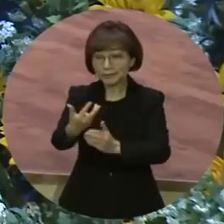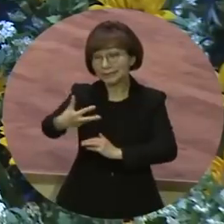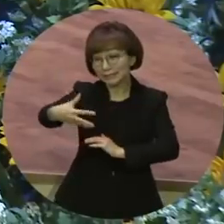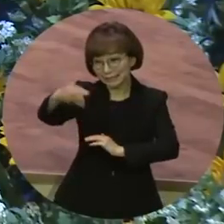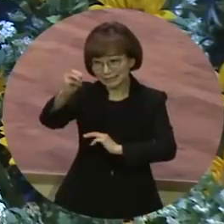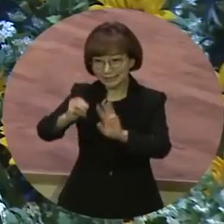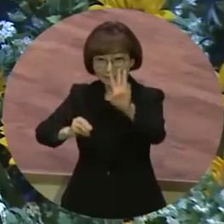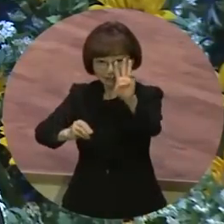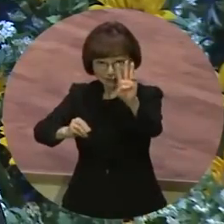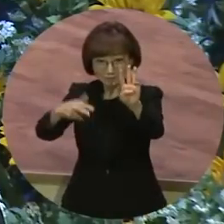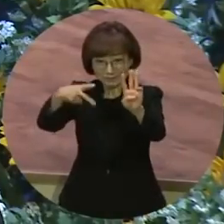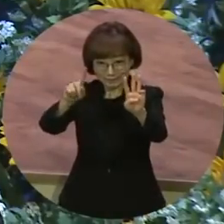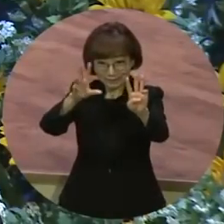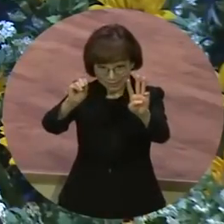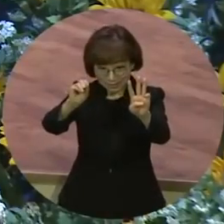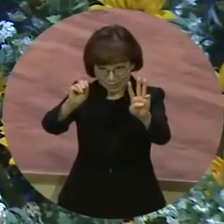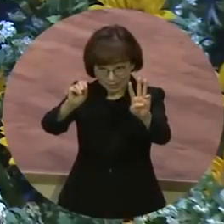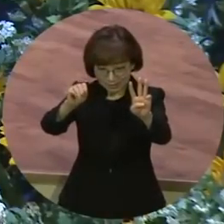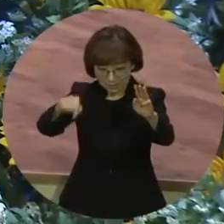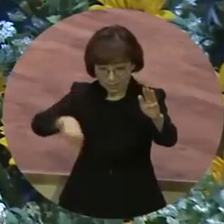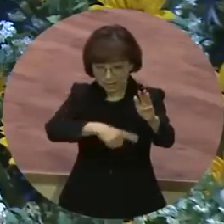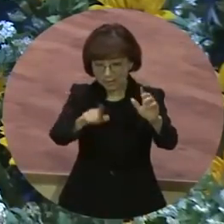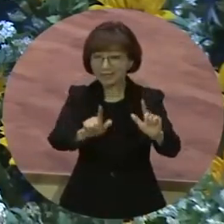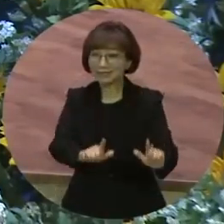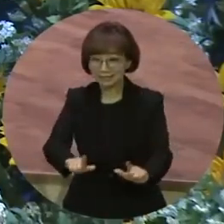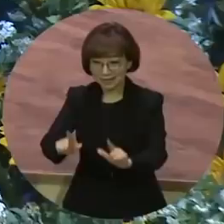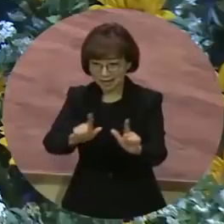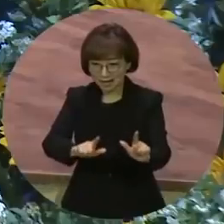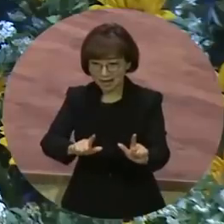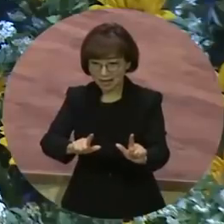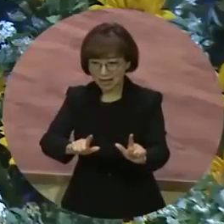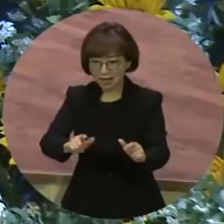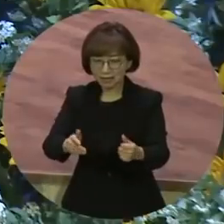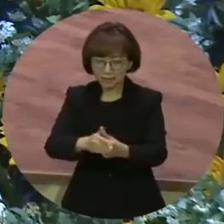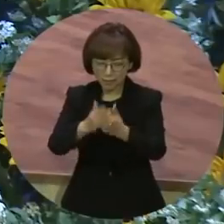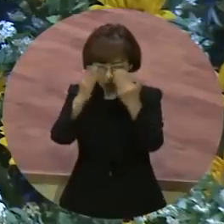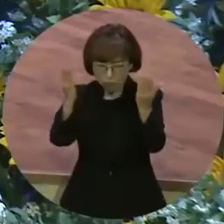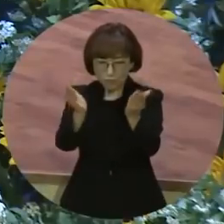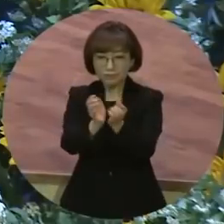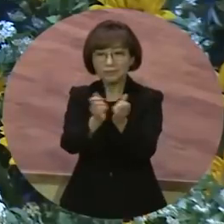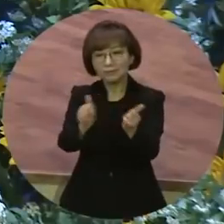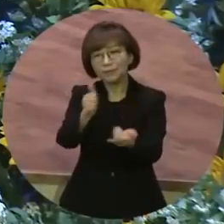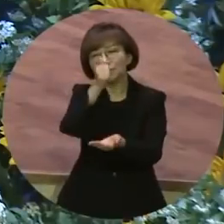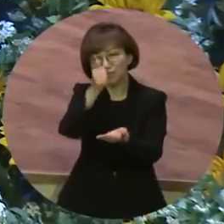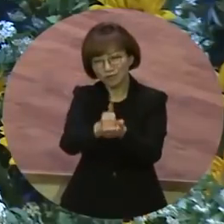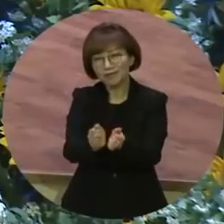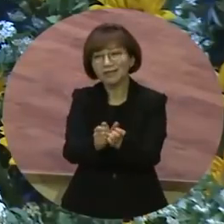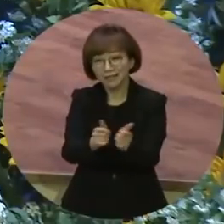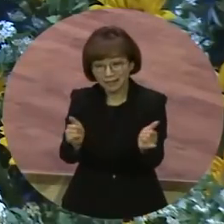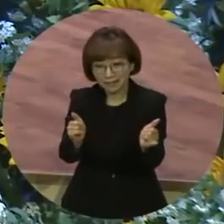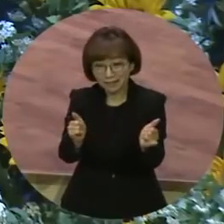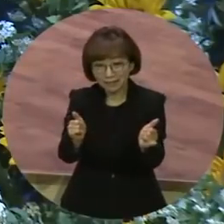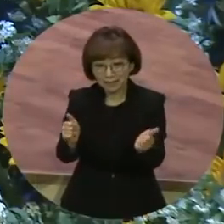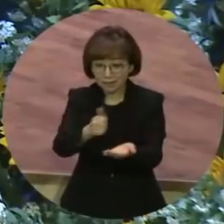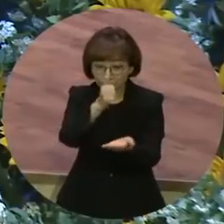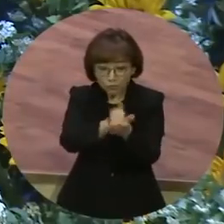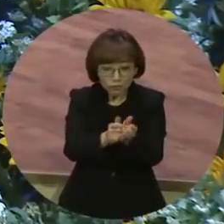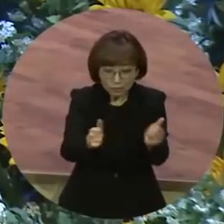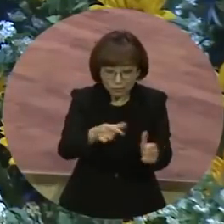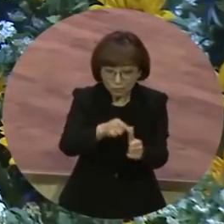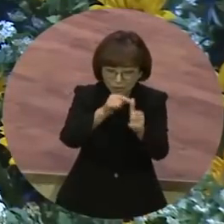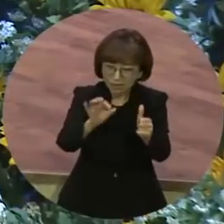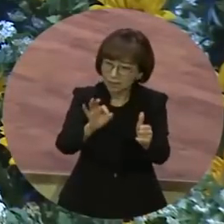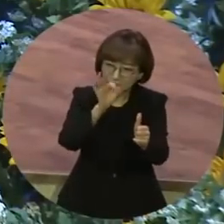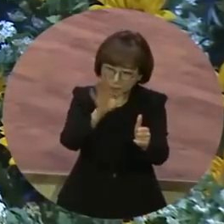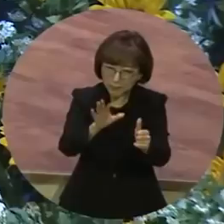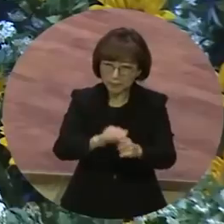인간은 한 사람도 빠짐없이 뭐요? 죄인입니다. 죄인은 구원을 못 받습니다. 누구나 다